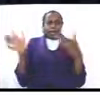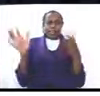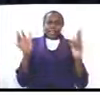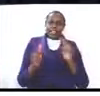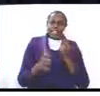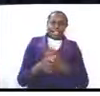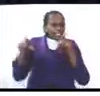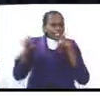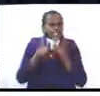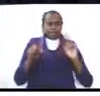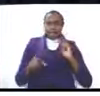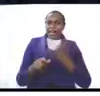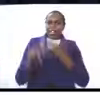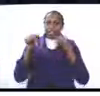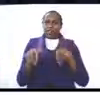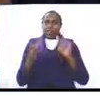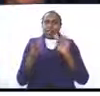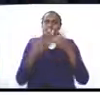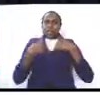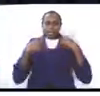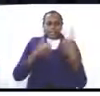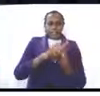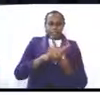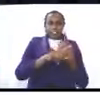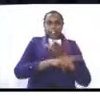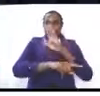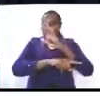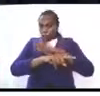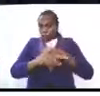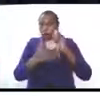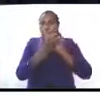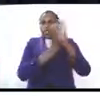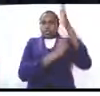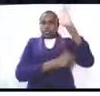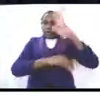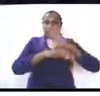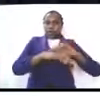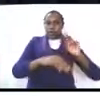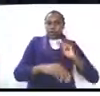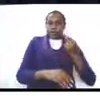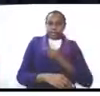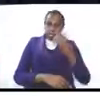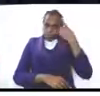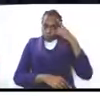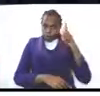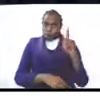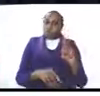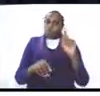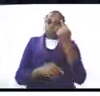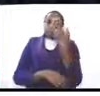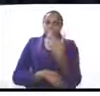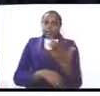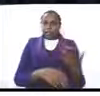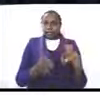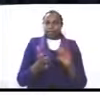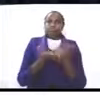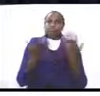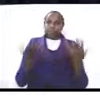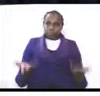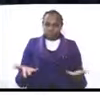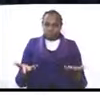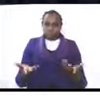sisi ambao tuko na mwito tofauti ambao Mungu ametuitia. Na jambo la kwanza akamuhimiza